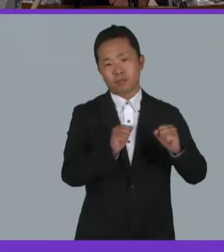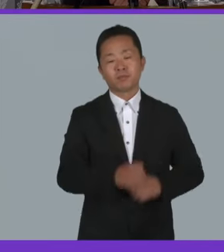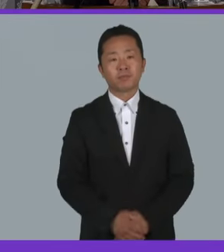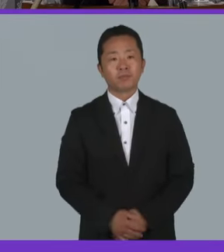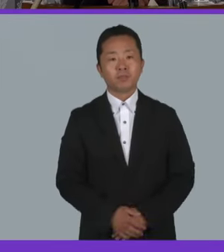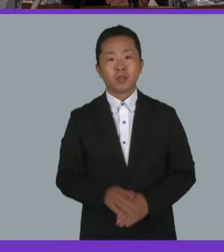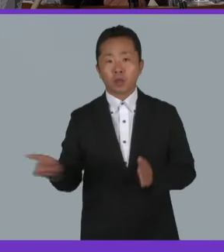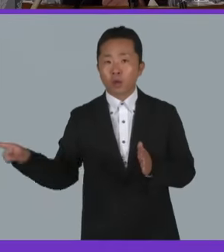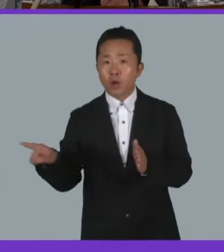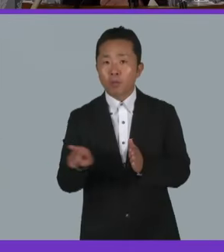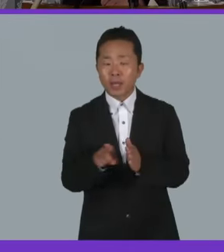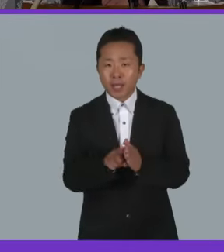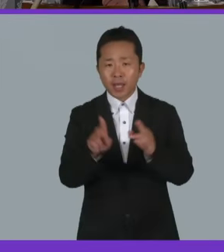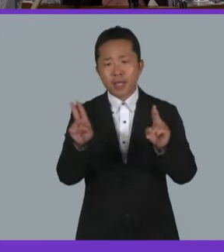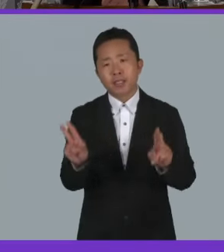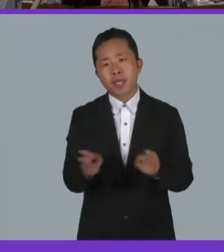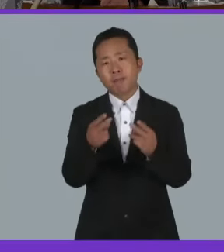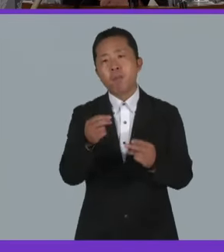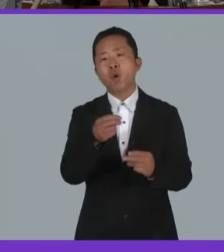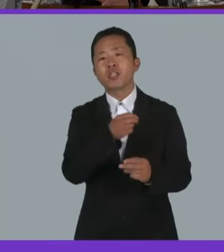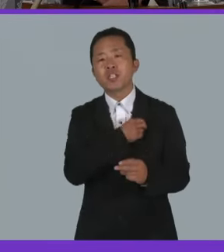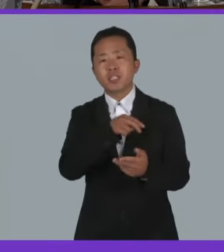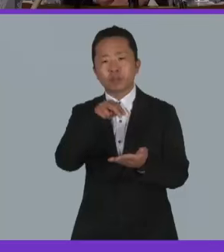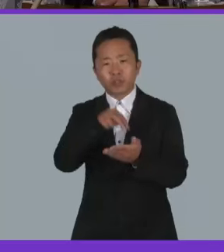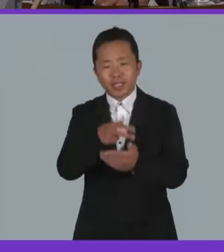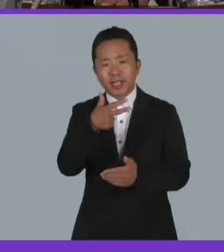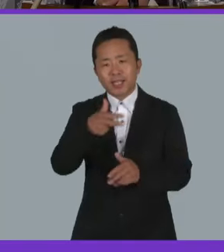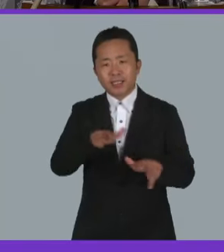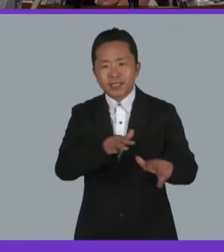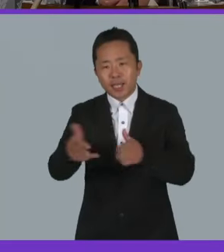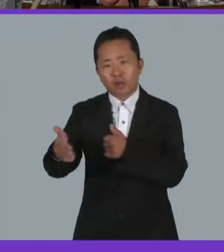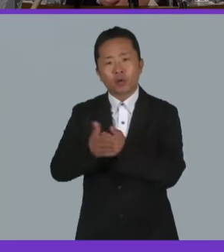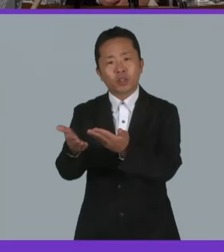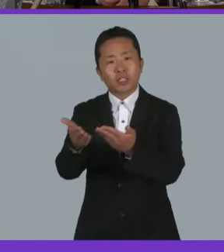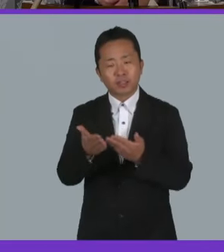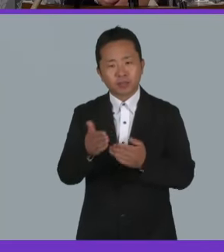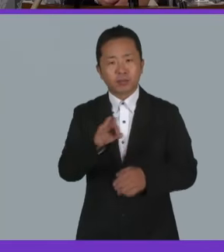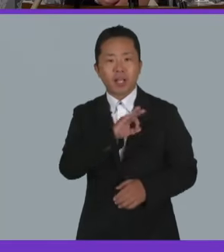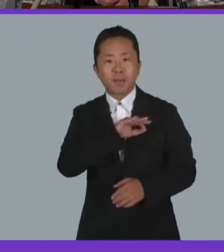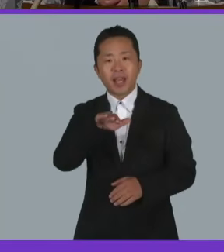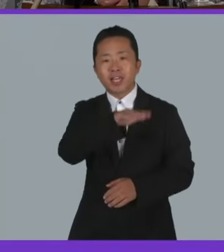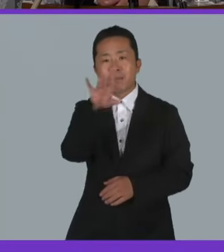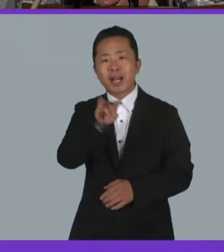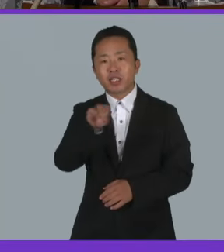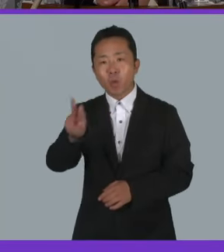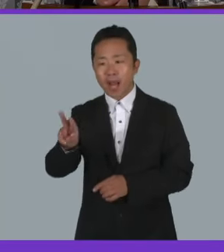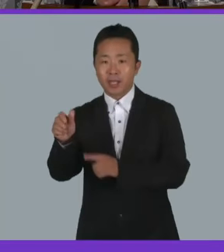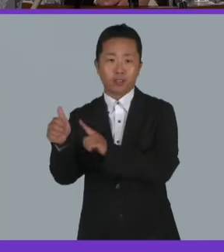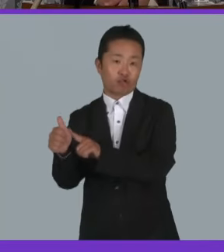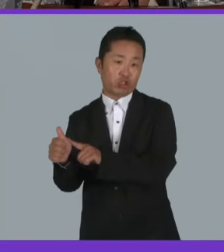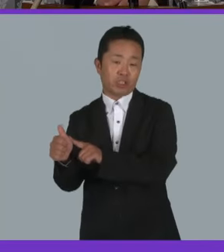まで専門委員として市政にご協力いただいている山際十一先生、